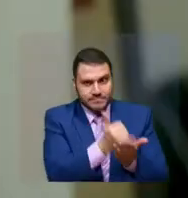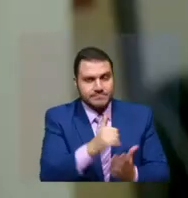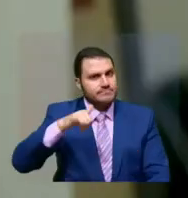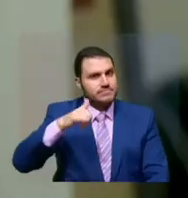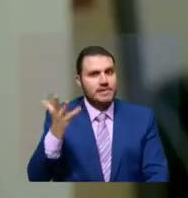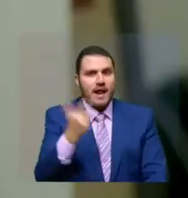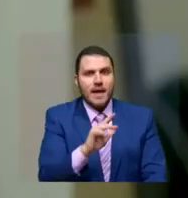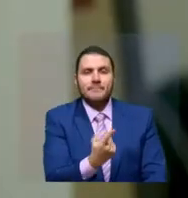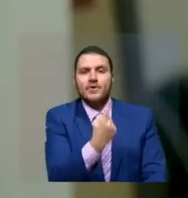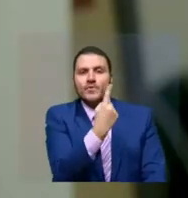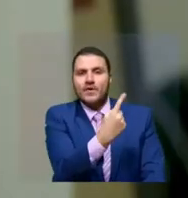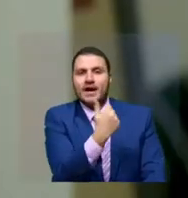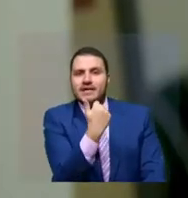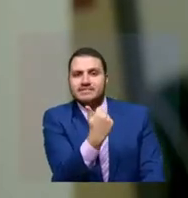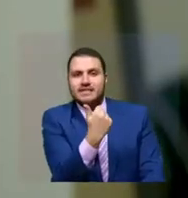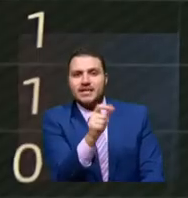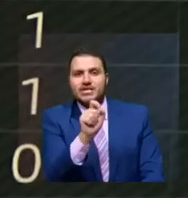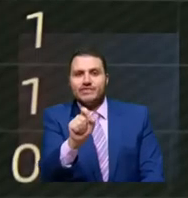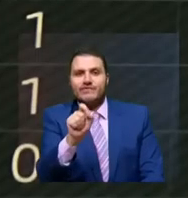الساخن